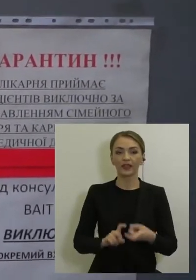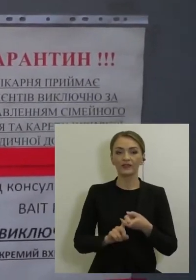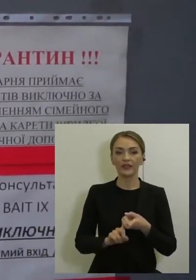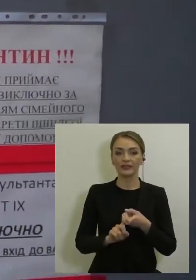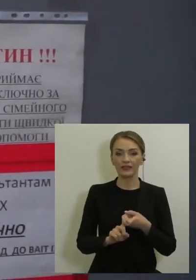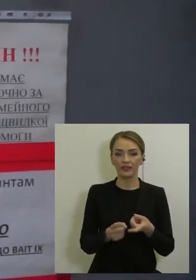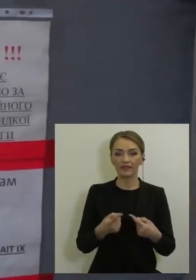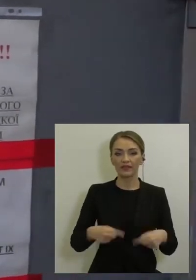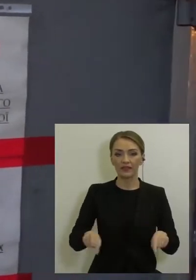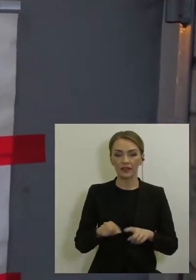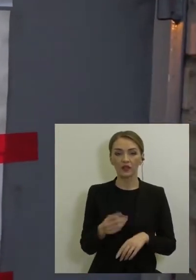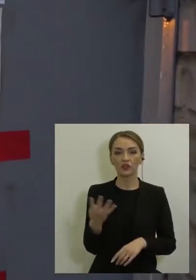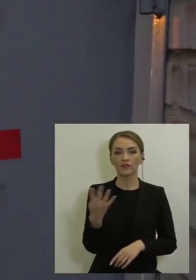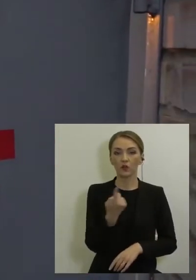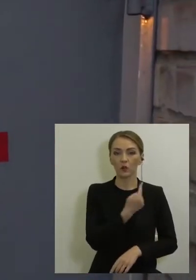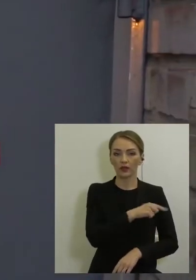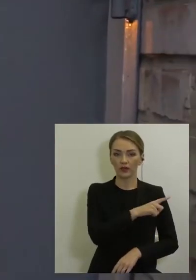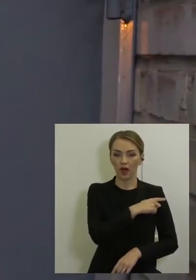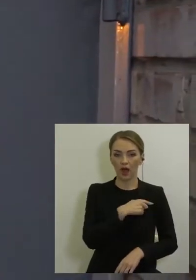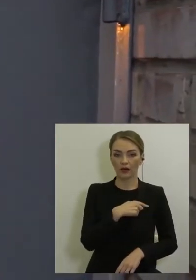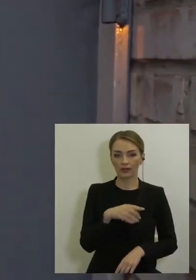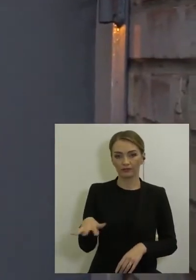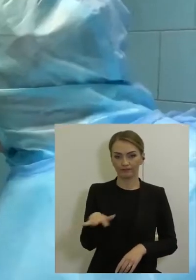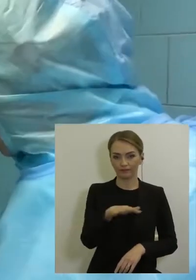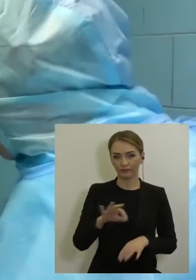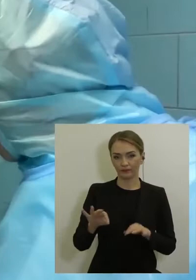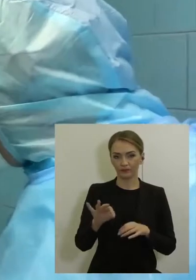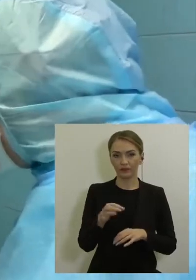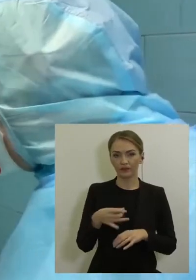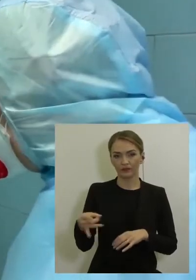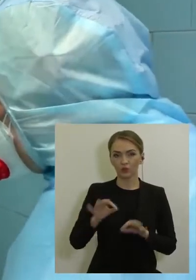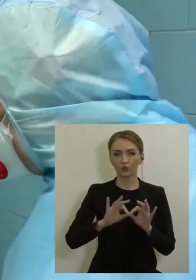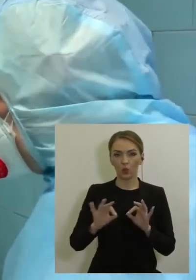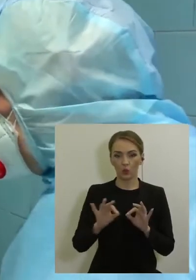Інфекційне відділення, 4-та лікарня на Солом'янці. Будь ласка,